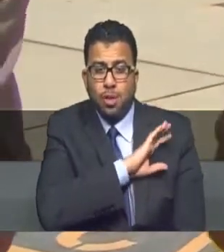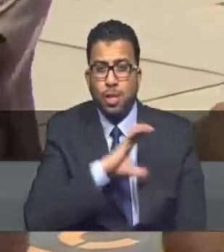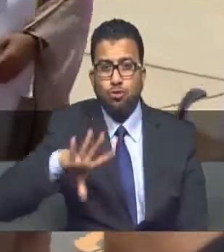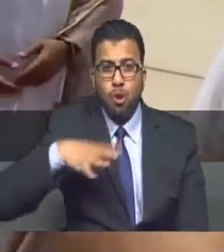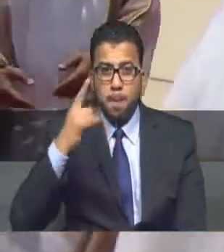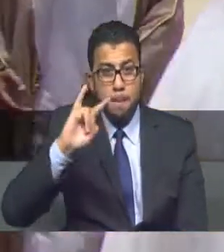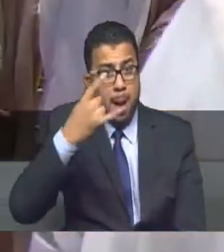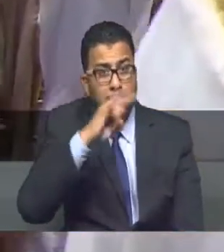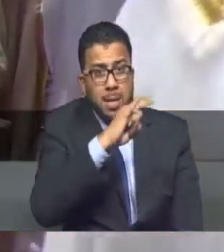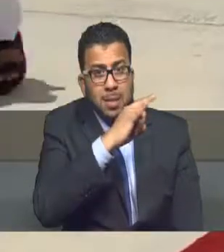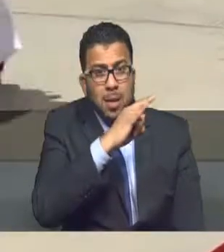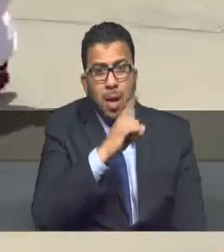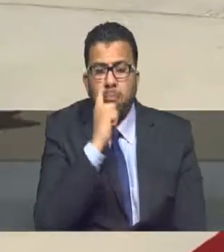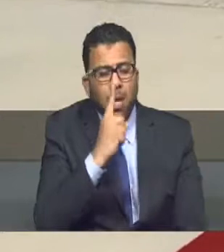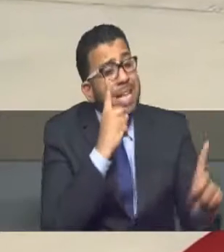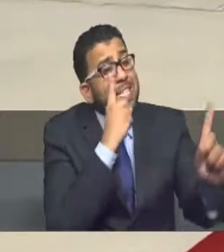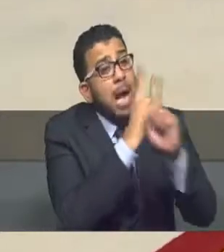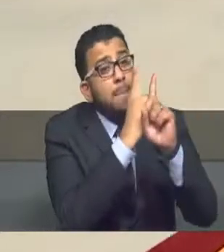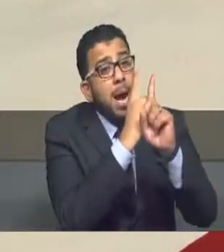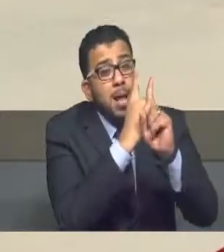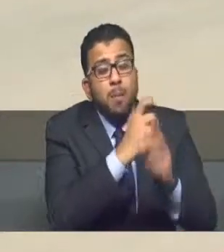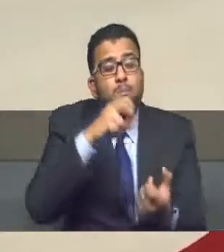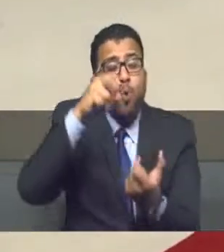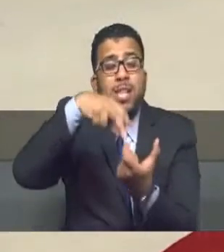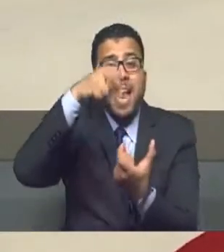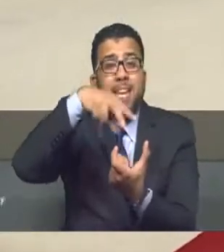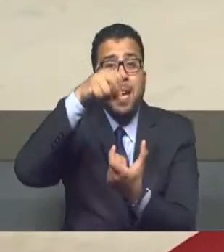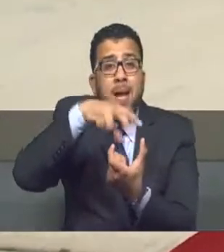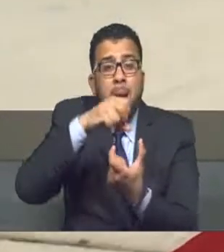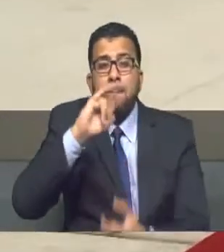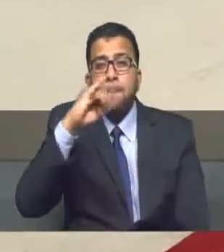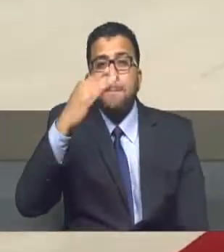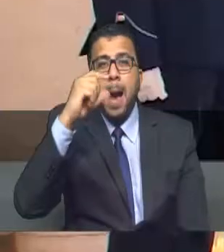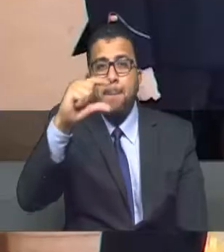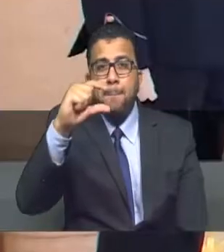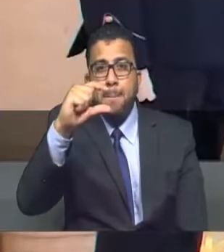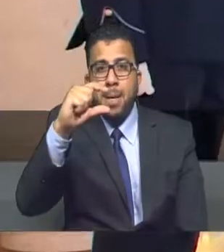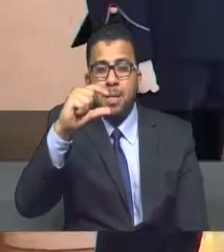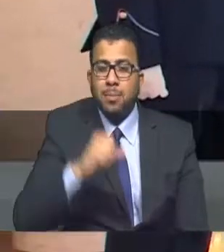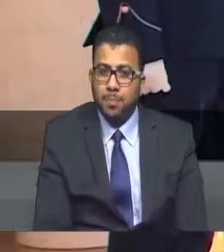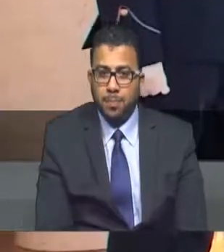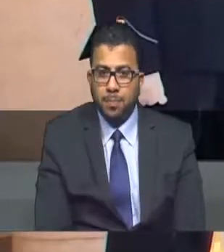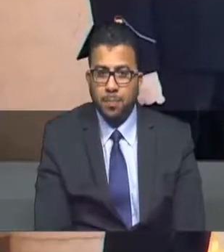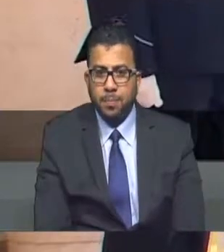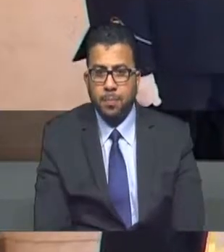للقوات المسلحة. استقبل الرئيس الموريتاني محمد ولد عبد العزيز.